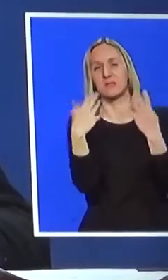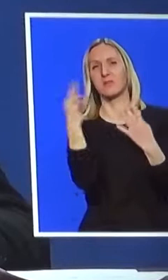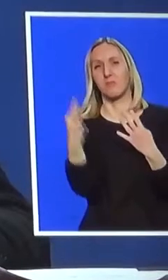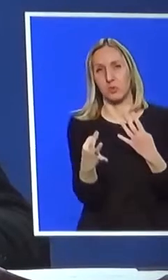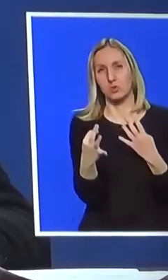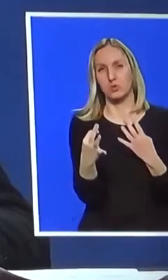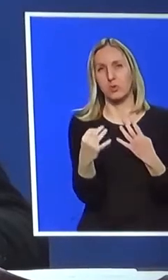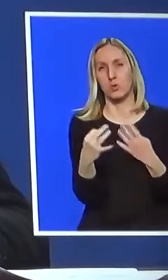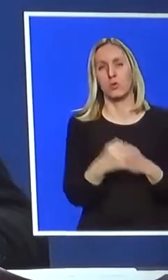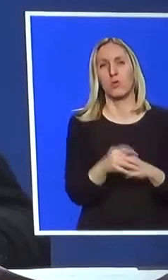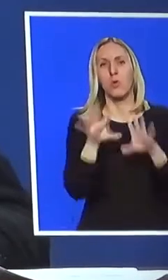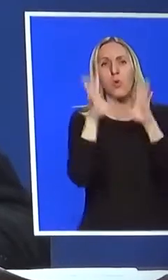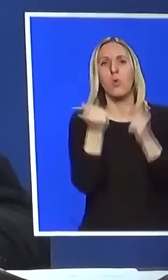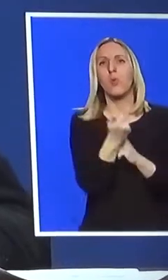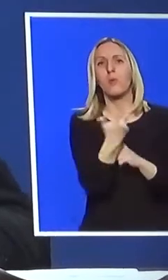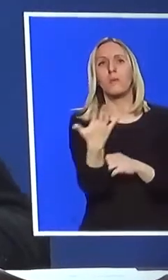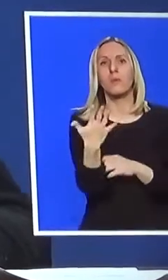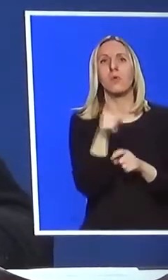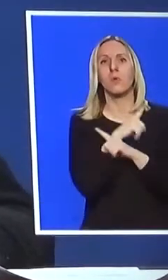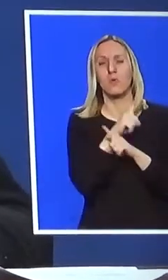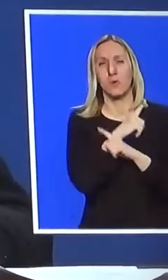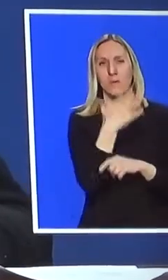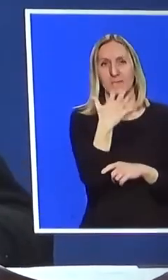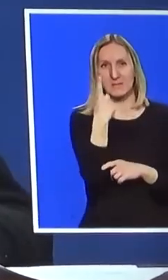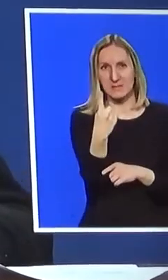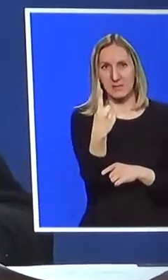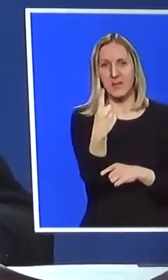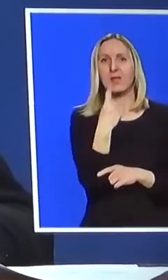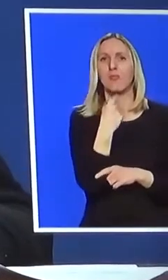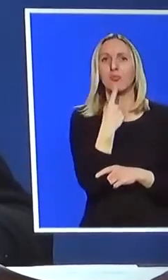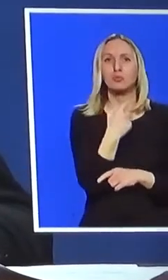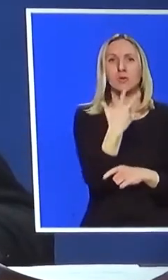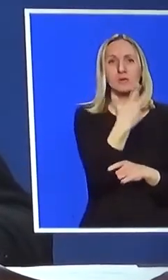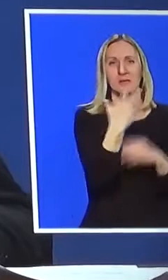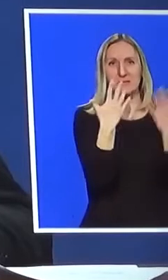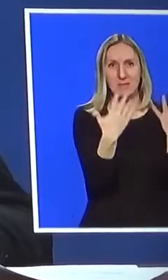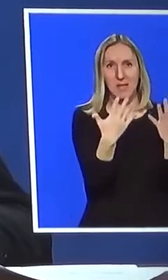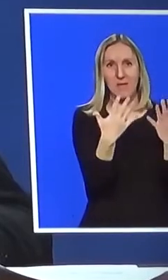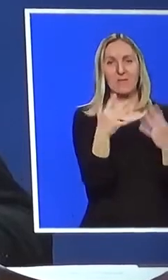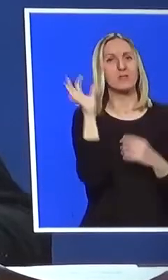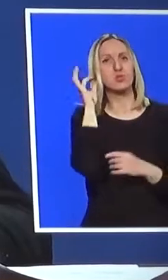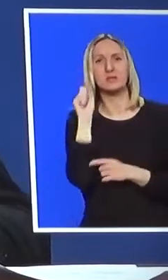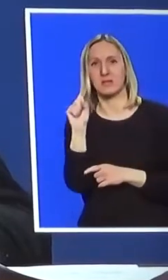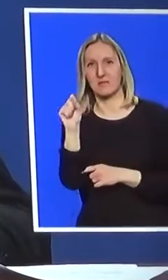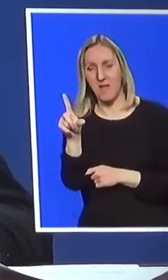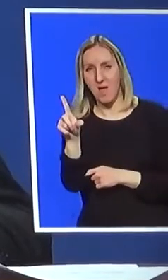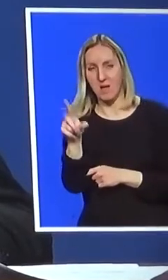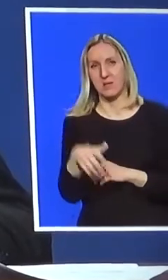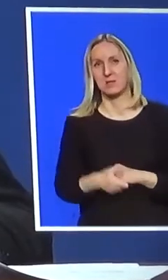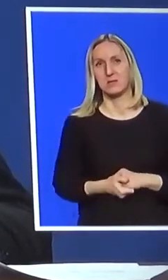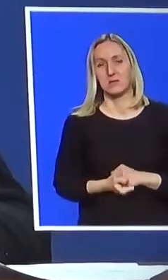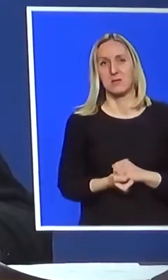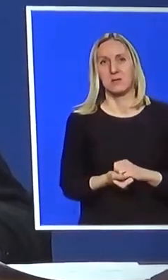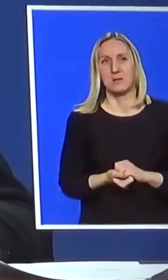15,69%. Ukupan broj umrlih 51, muški pol 39, ženski 12, to